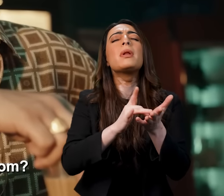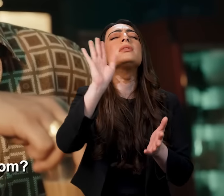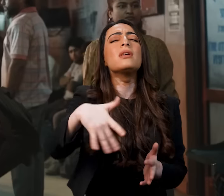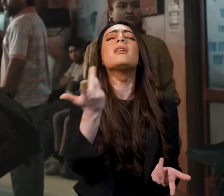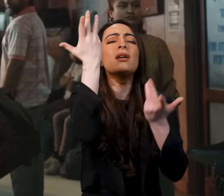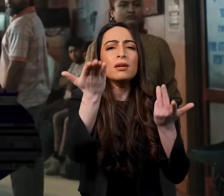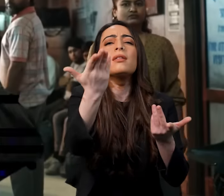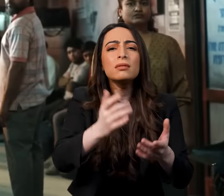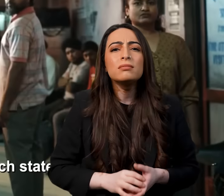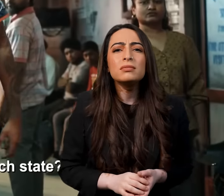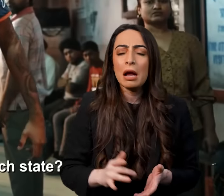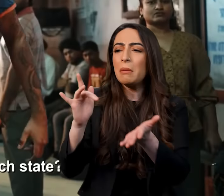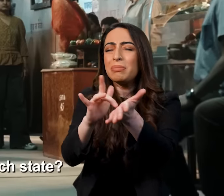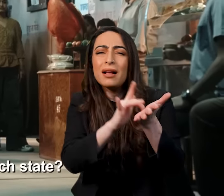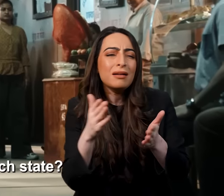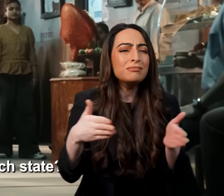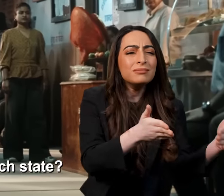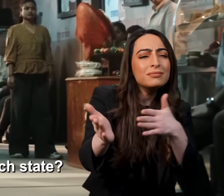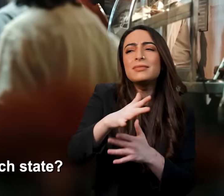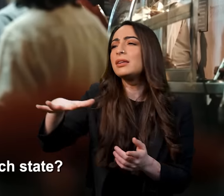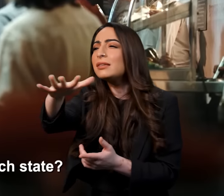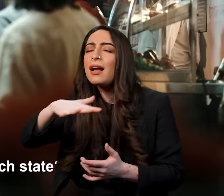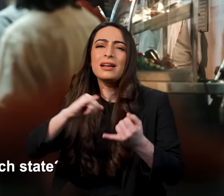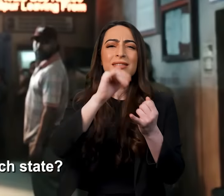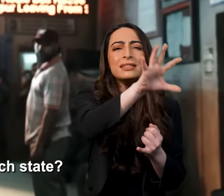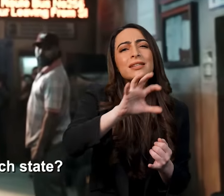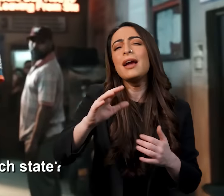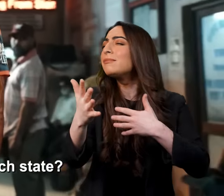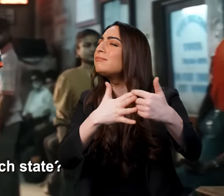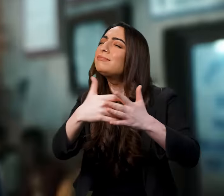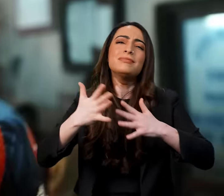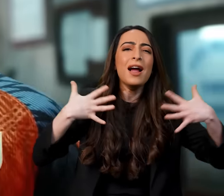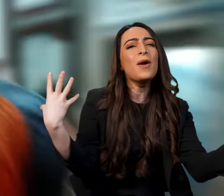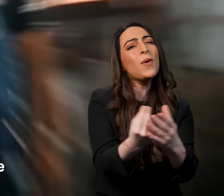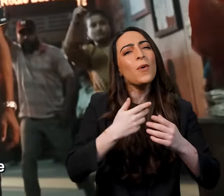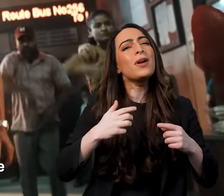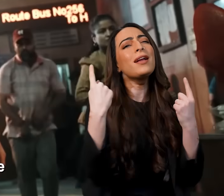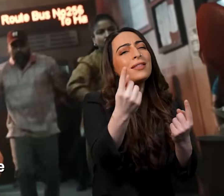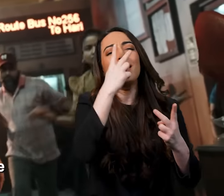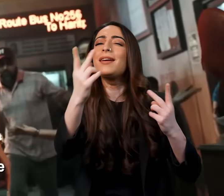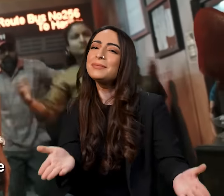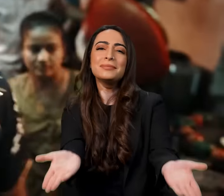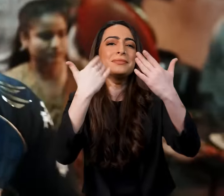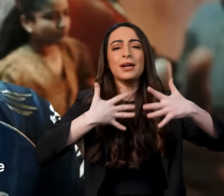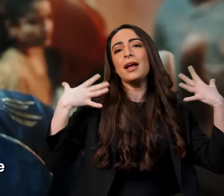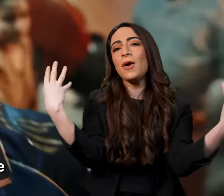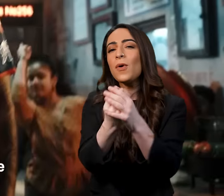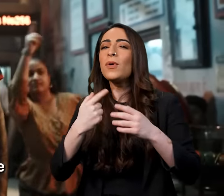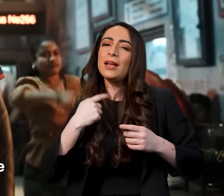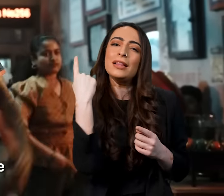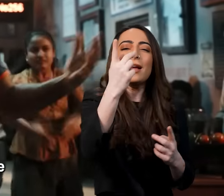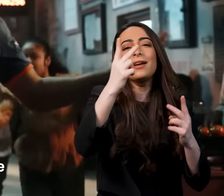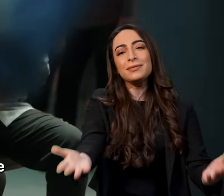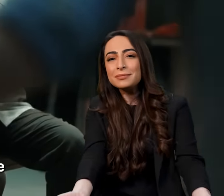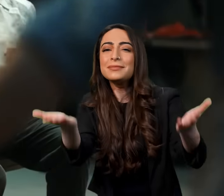कहाँ से आए रे? कौन सी गली, कौन सा एरिया, कौन सा स्टेट, बोल। एक होके देख ब्रो,